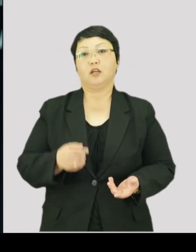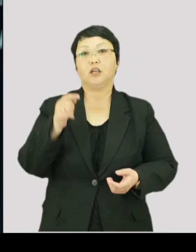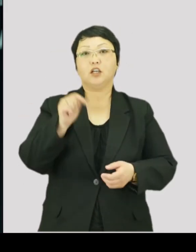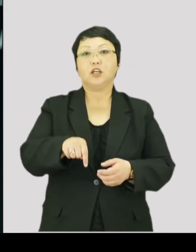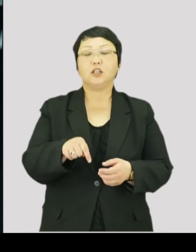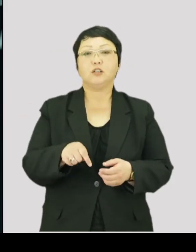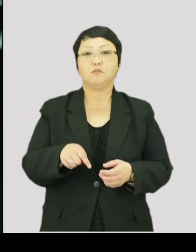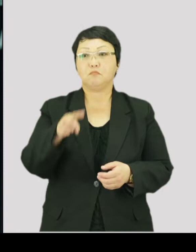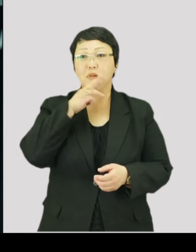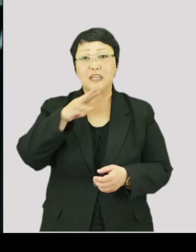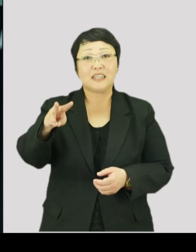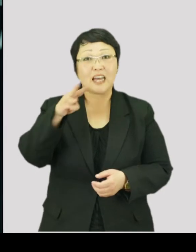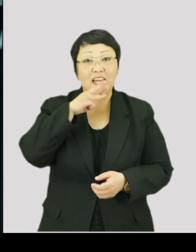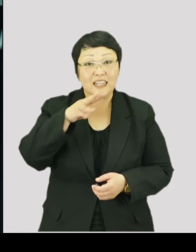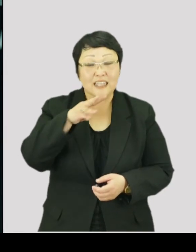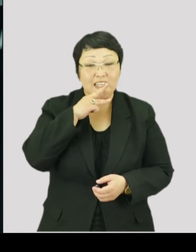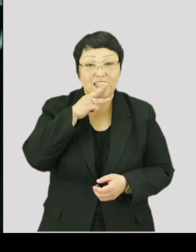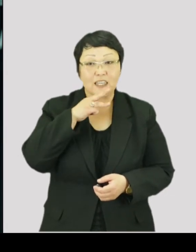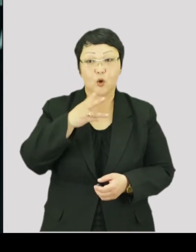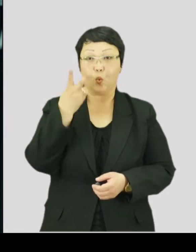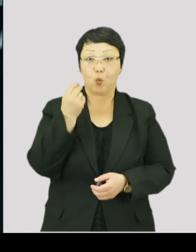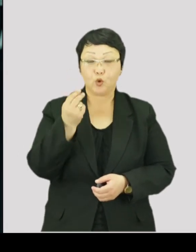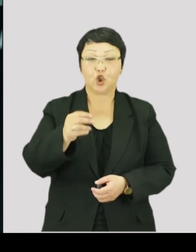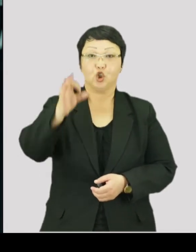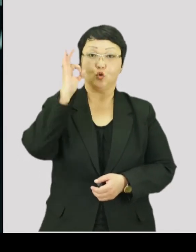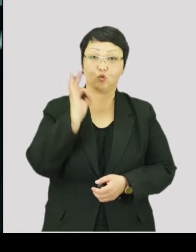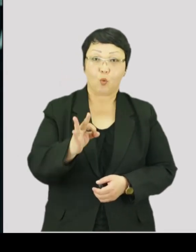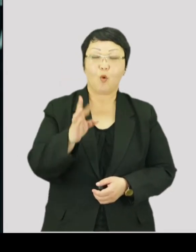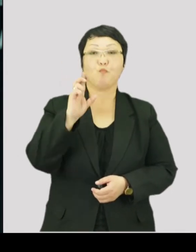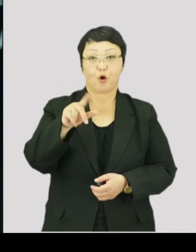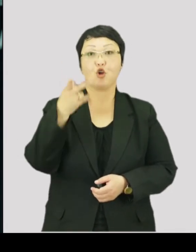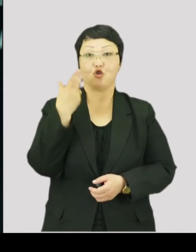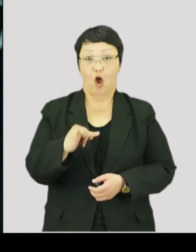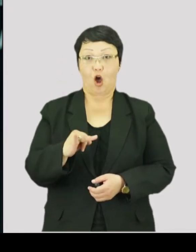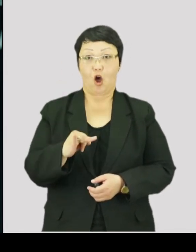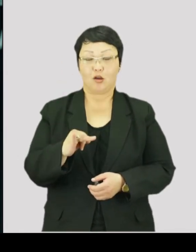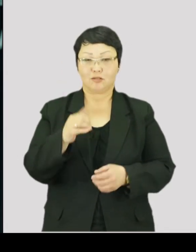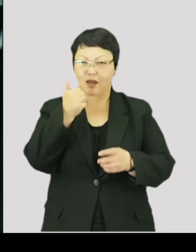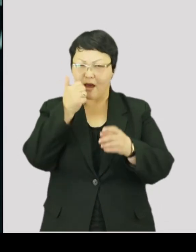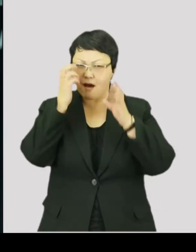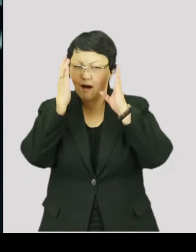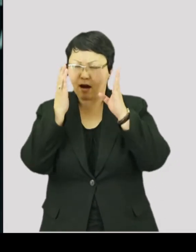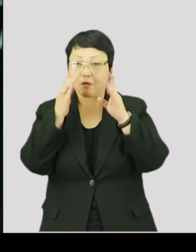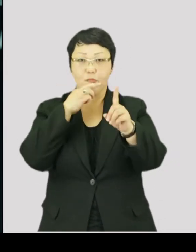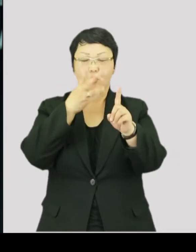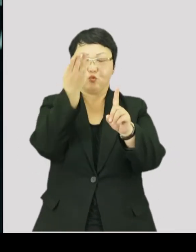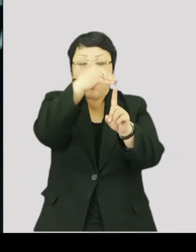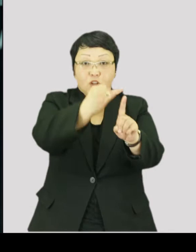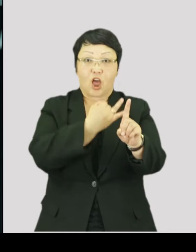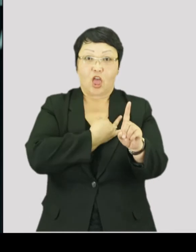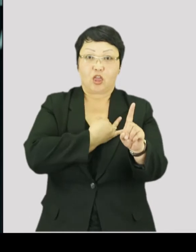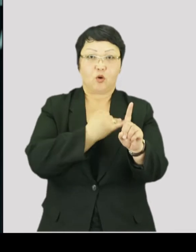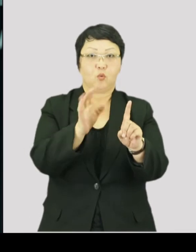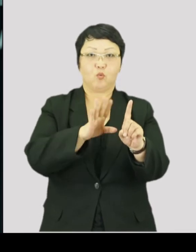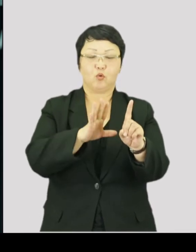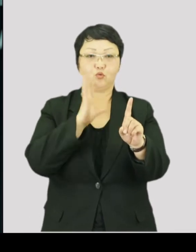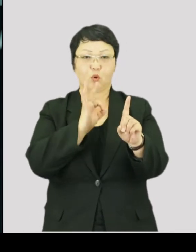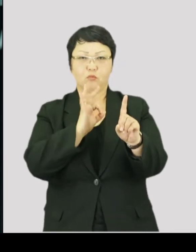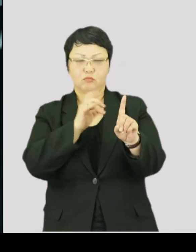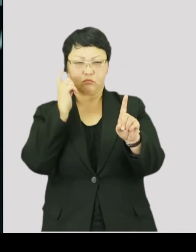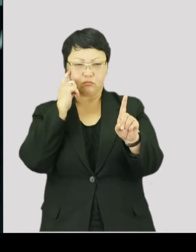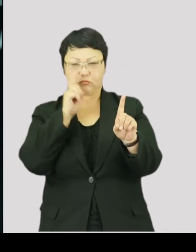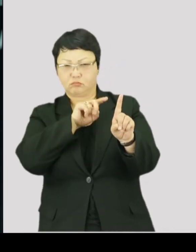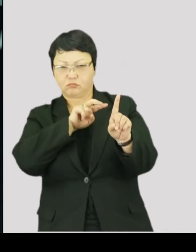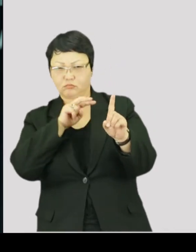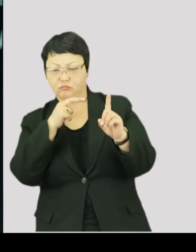илүү тийм боломжтой байдаг. Тэгэхээр мэдээллийг үнэн зөв бодиттой тал бүрээс нь байн хүргэж өгсөн цагт